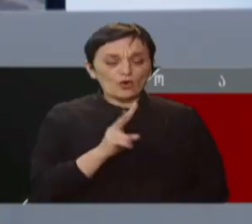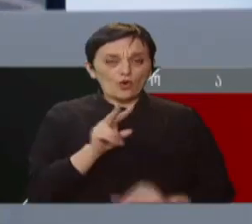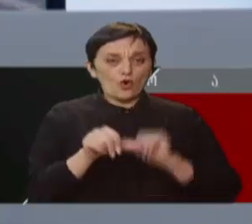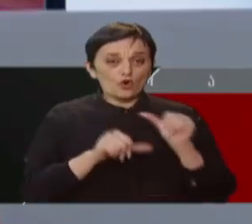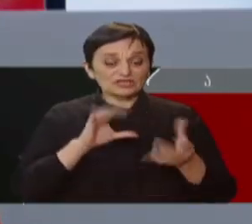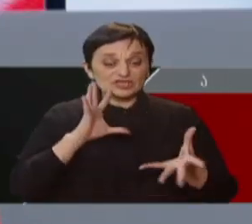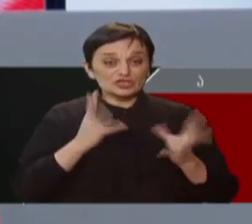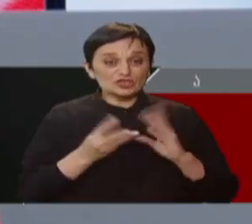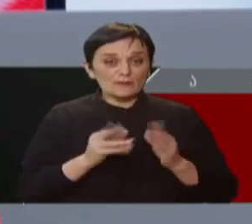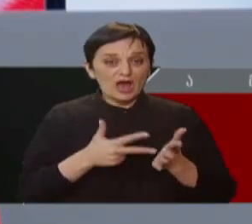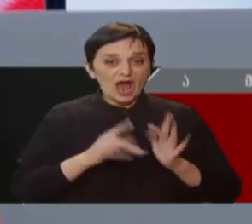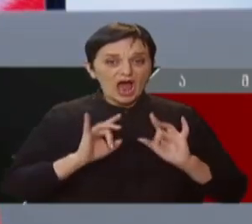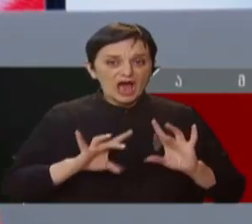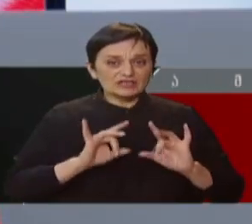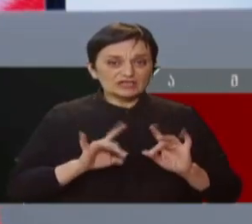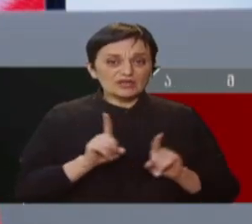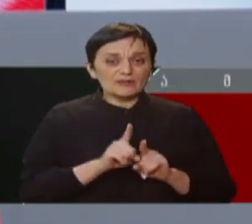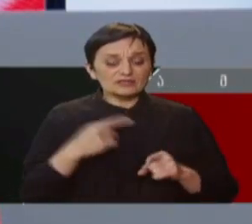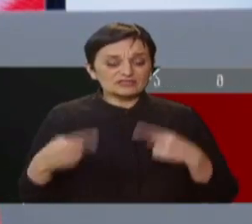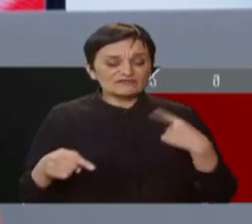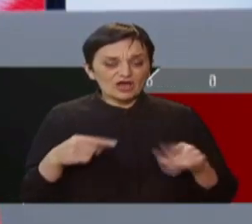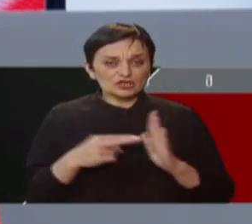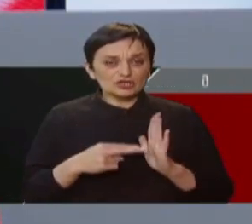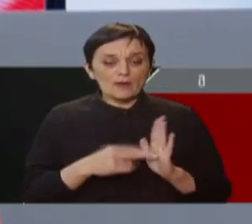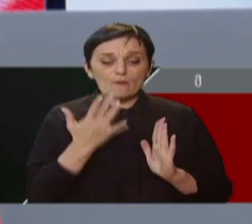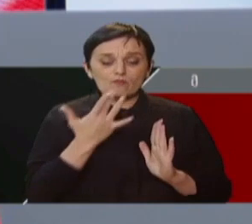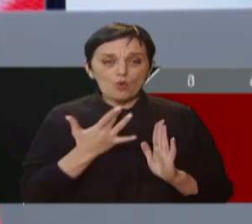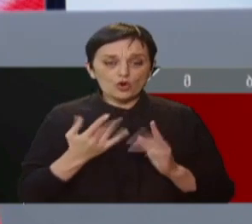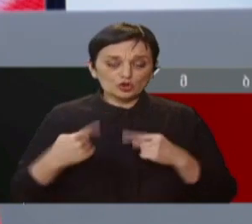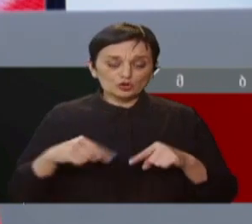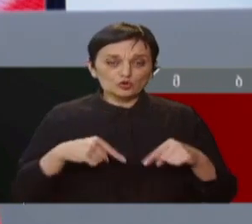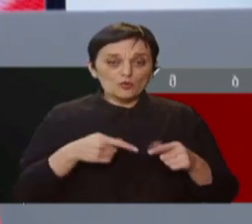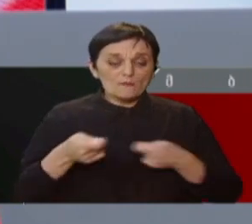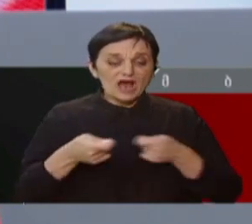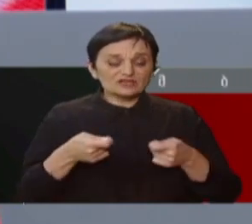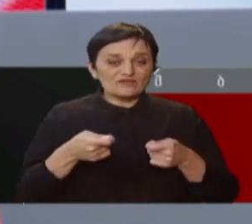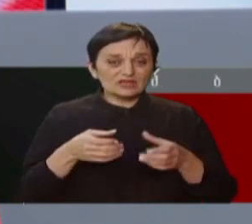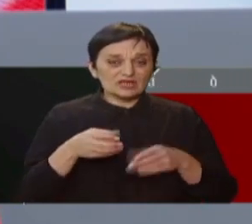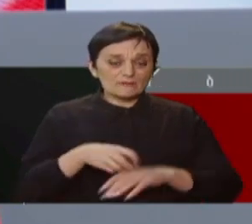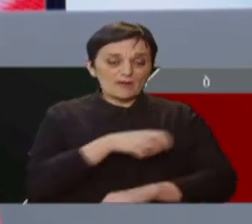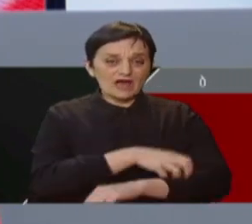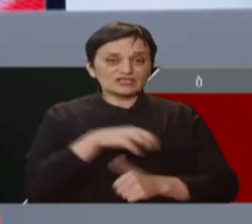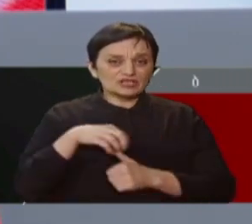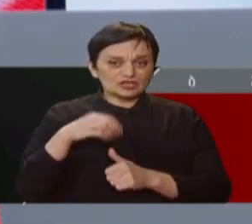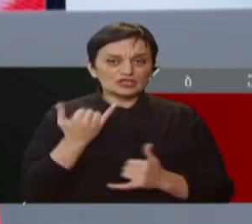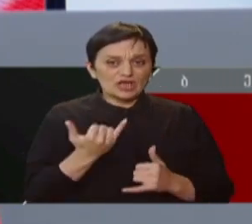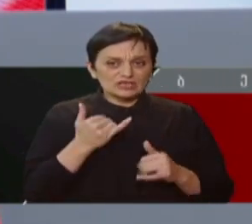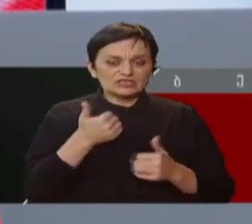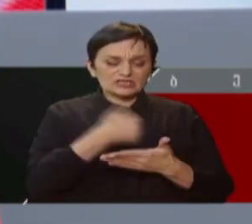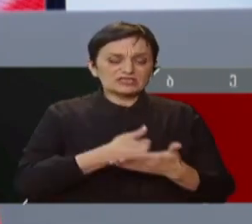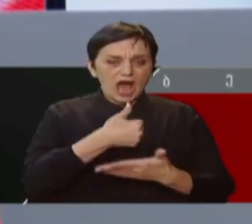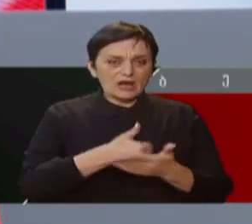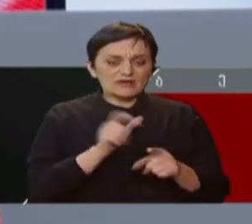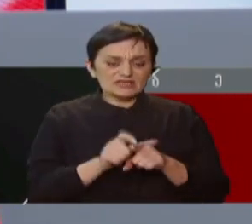2022 წლის შემაჯამებელ ანგარიშს არაერთგვაროვანი შეფასებები მოჰყვა პოლიტიკურ წრეებში. მართველი პარტიის ლიდერებმა პრემიერ-მინისტრს დღეს არაერთი საქებარის